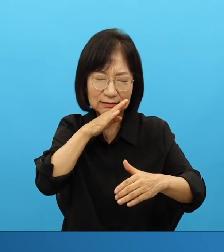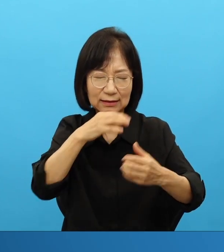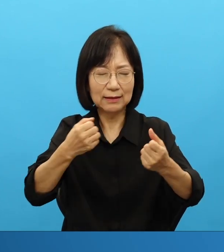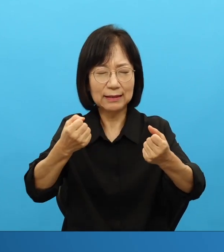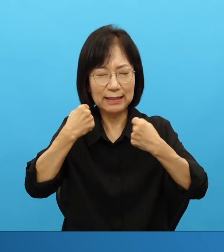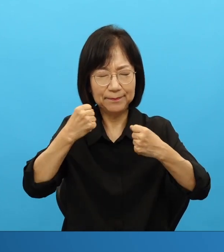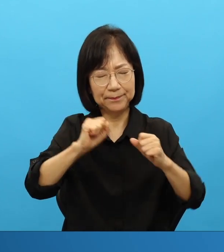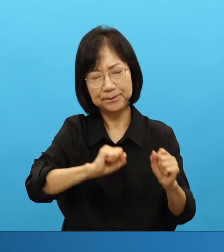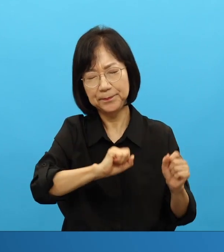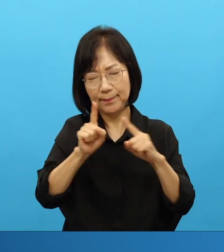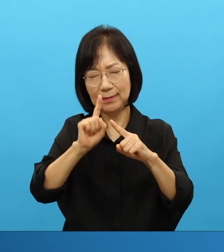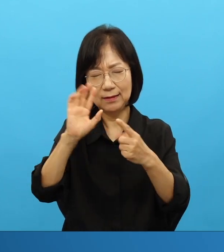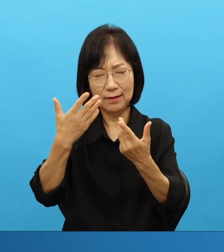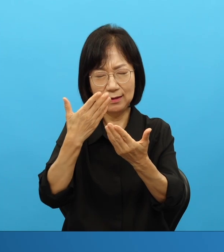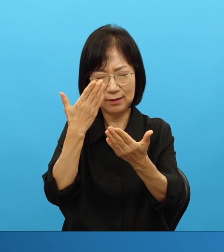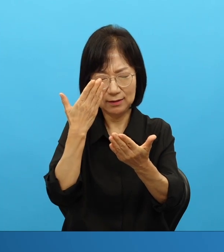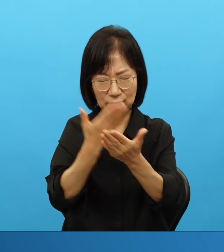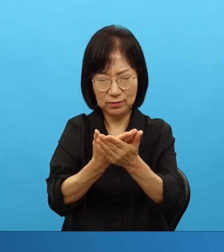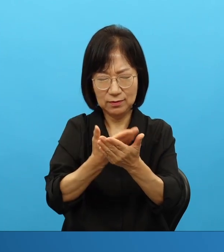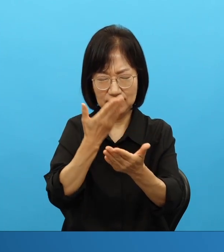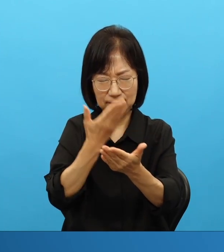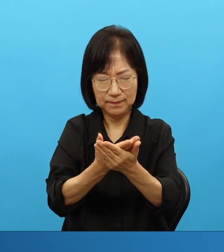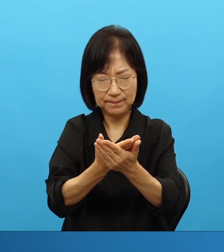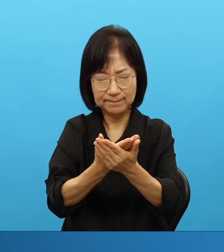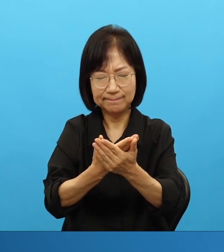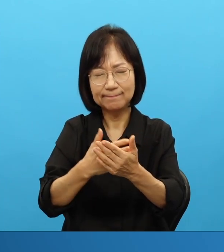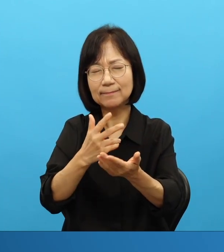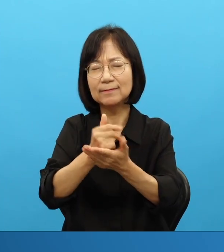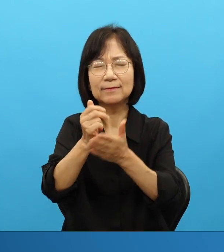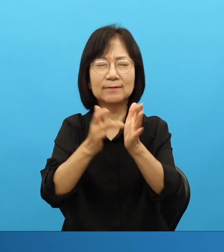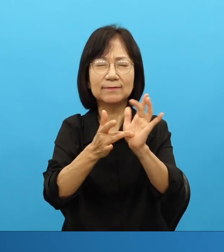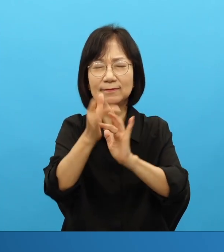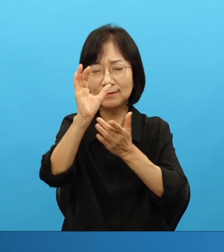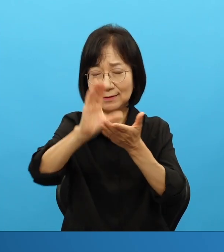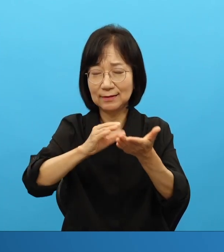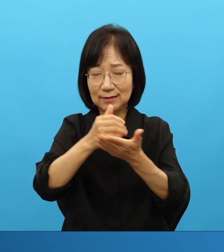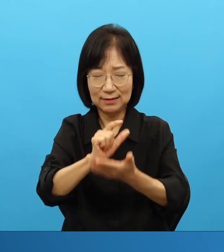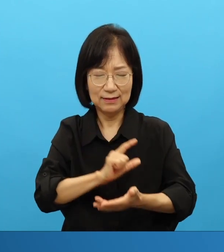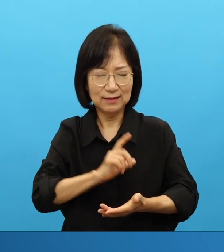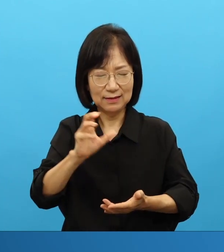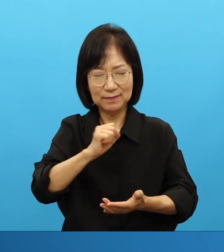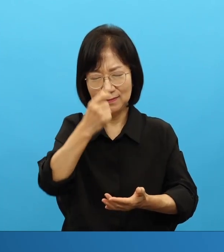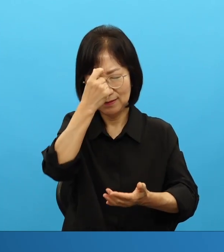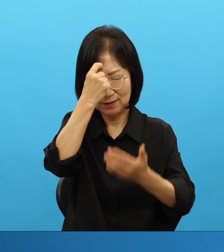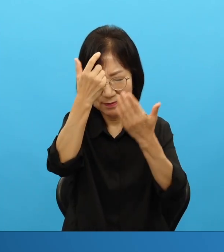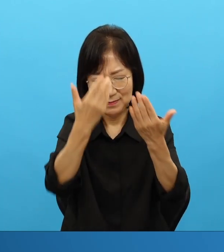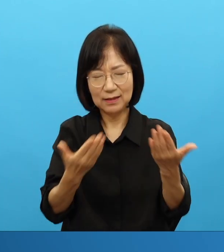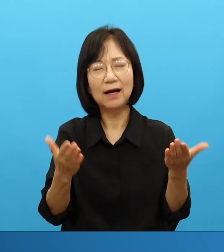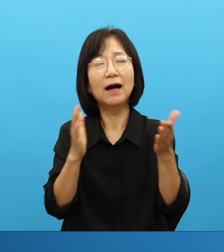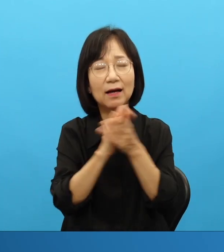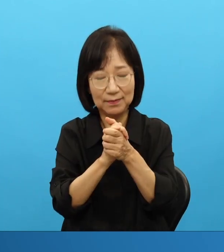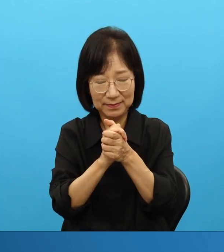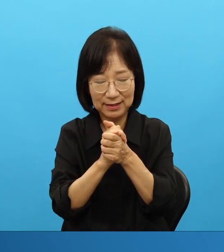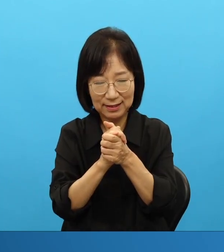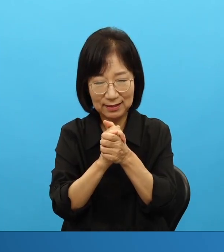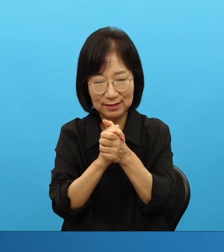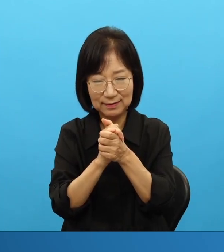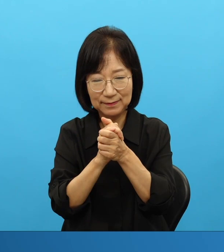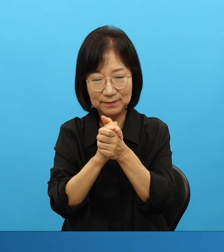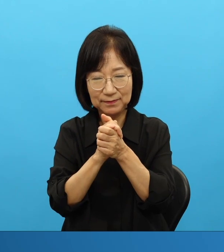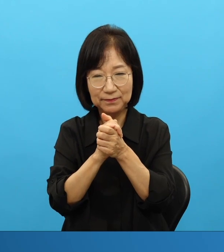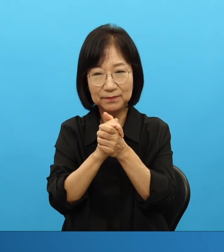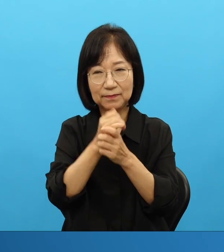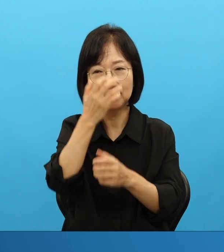the practical strength by which we can save the 5,000 tribes. 주 예수 그리스도 이름으로 기도하옵나이다. In Jesus Christ's name we pray. 아멘.